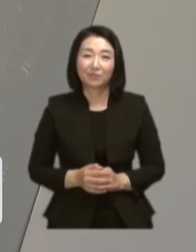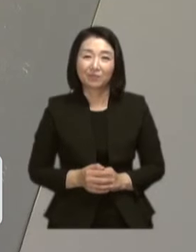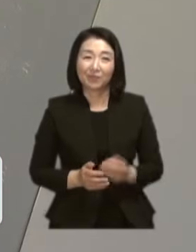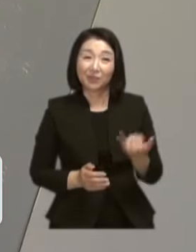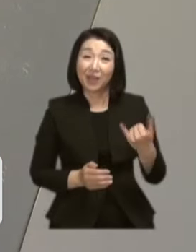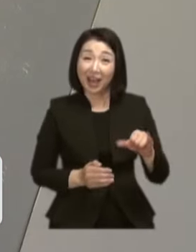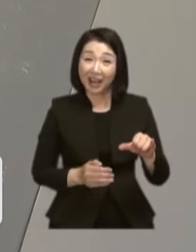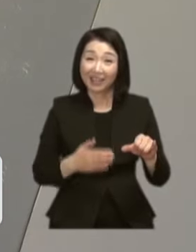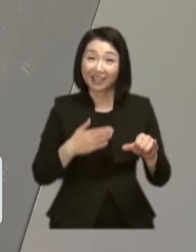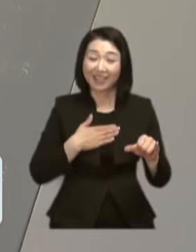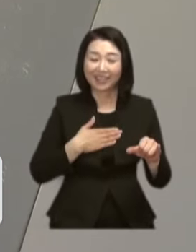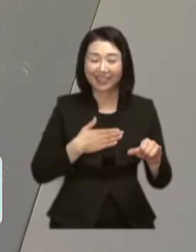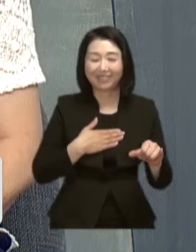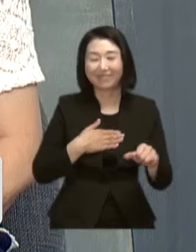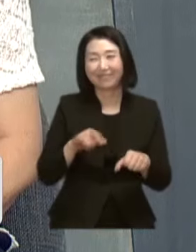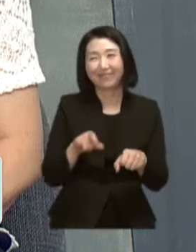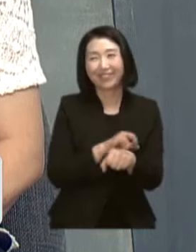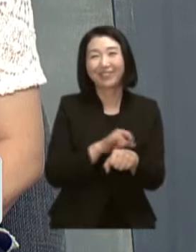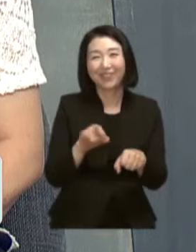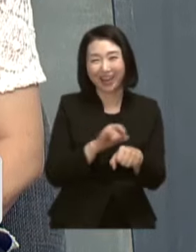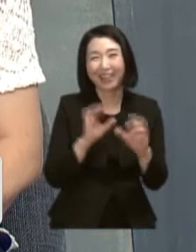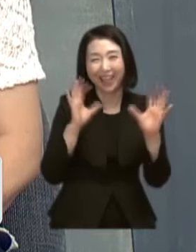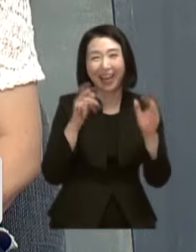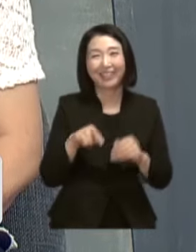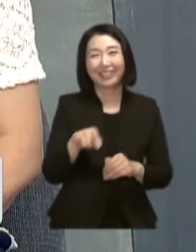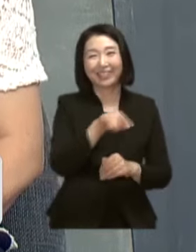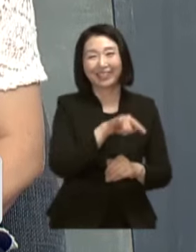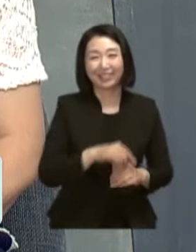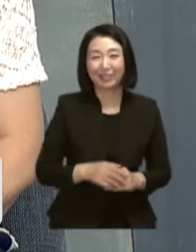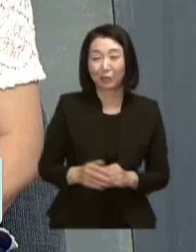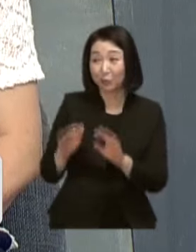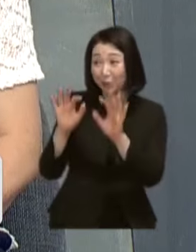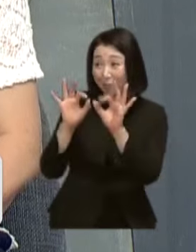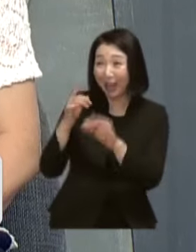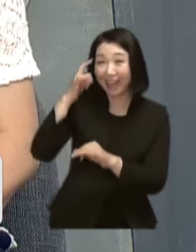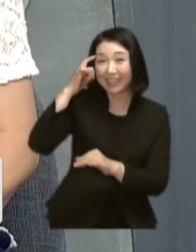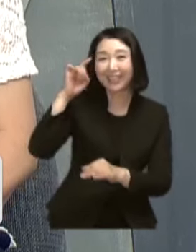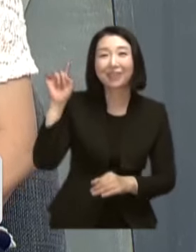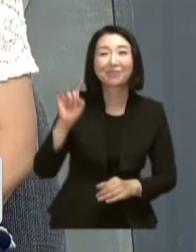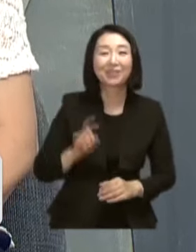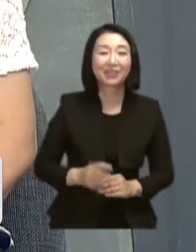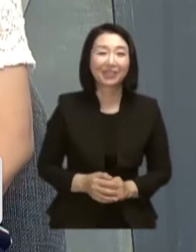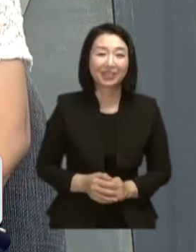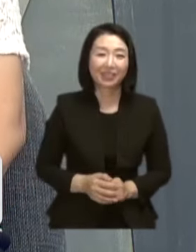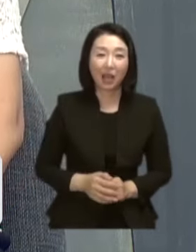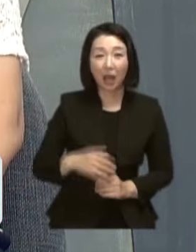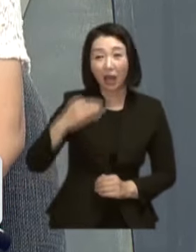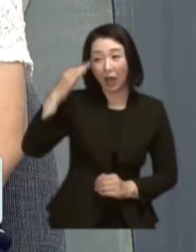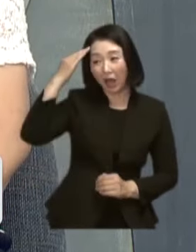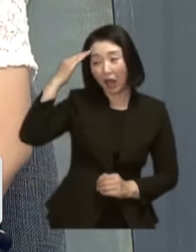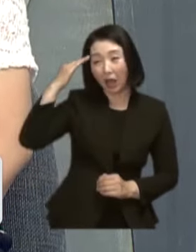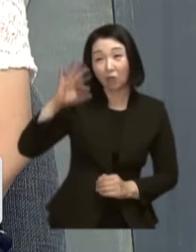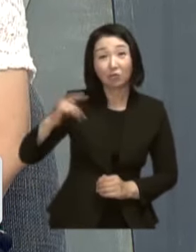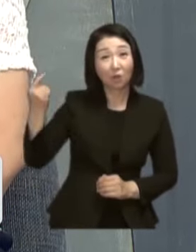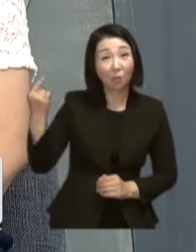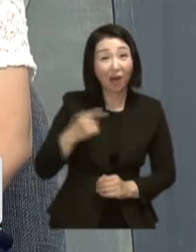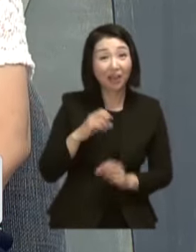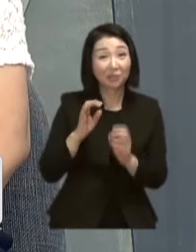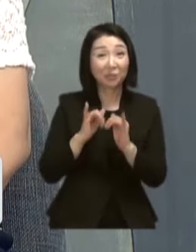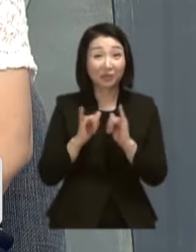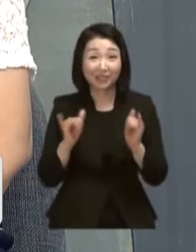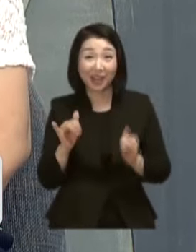저한테는 특별한 존재죠. 네. 두 분을 뵈니까 그런 생각이 들어요. 감사합니다. 아, 정말 우리나라에 처음 왔던